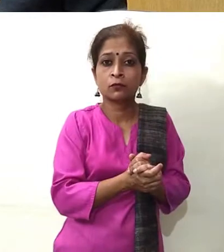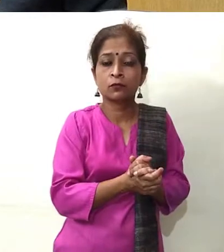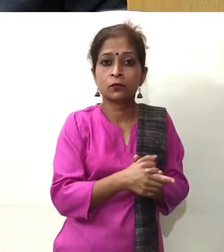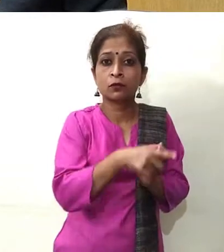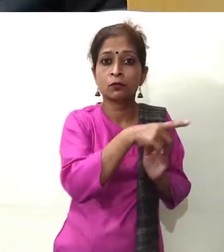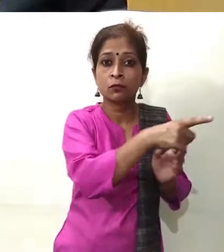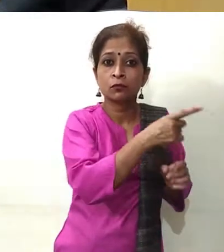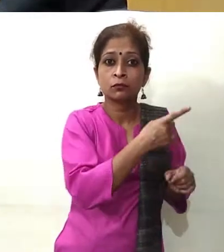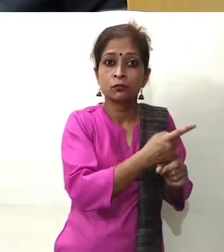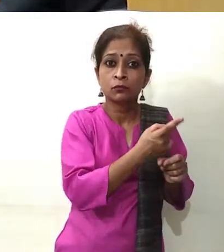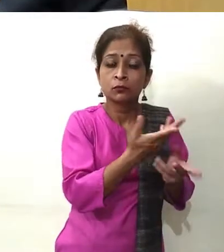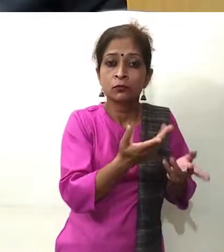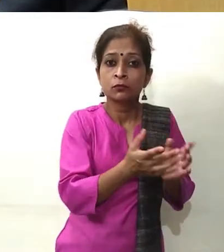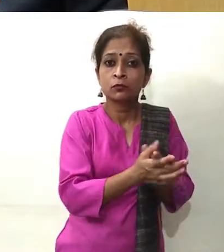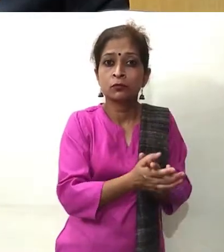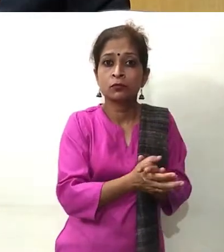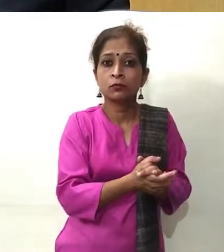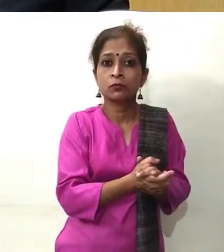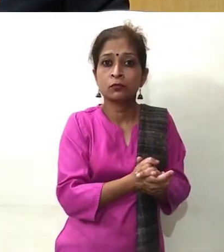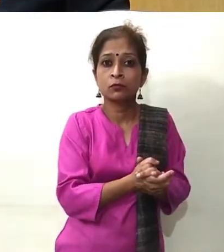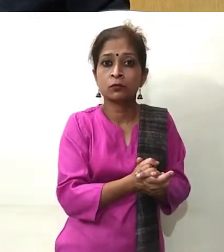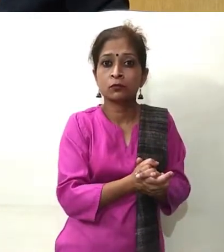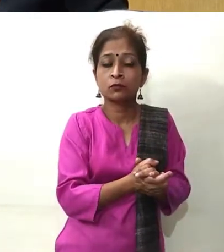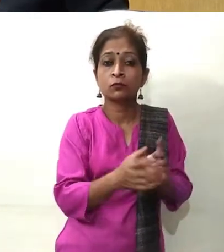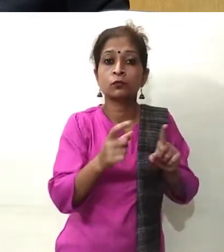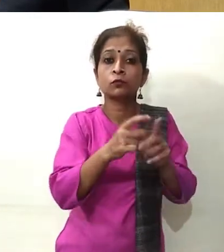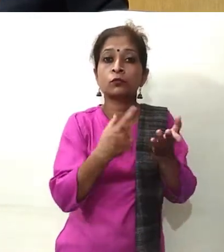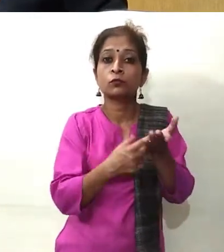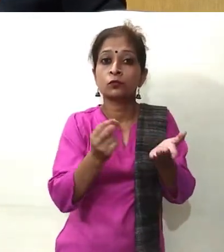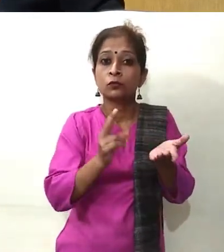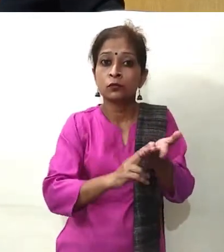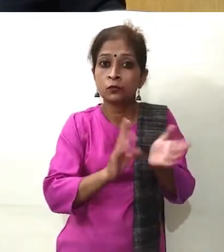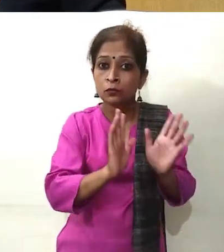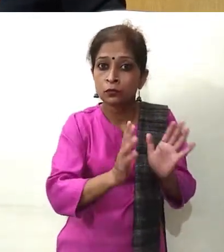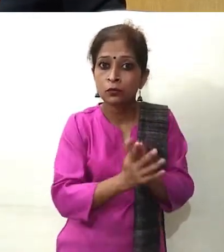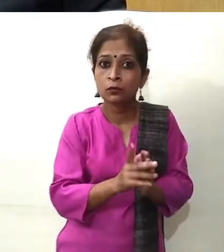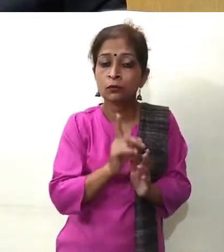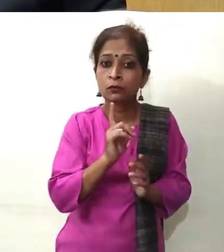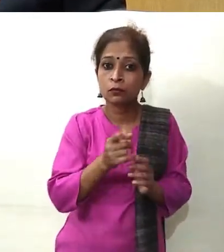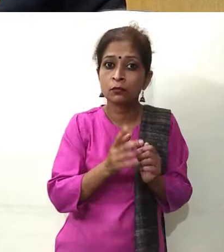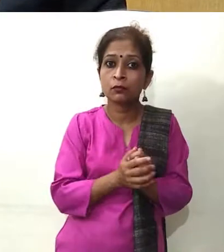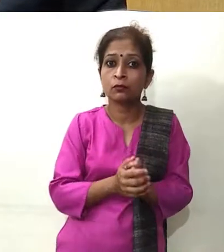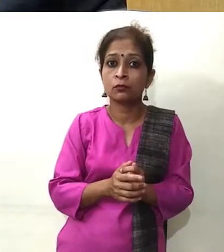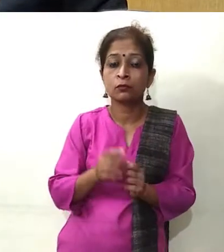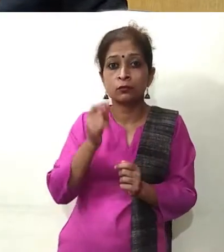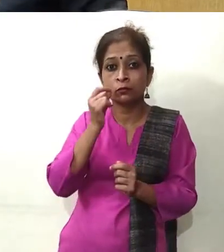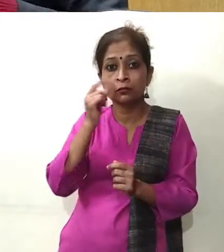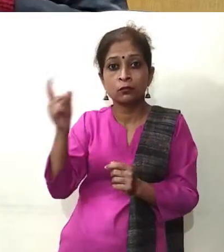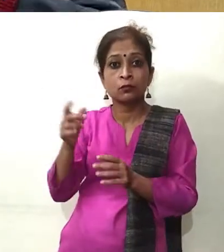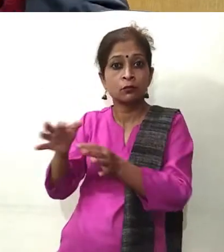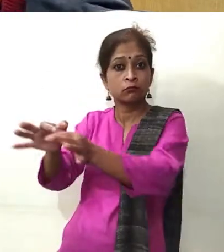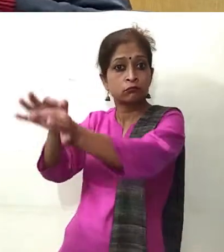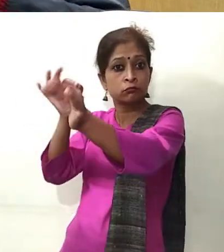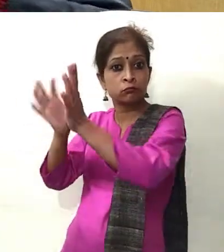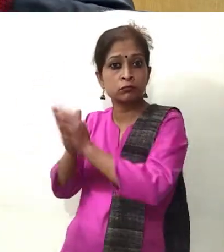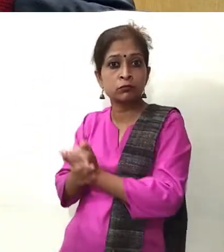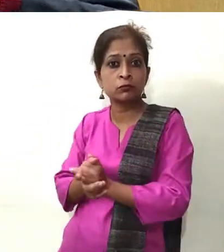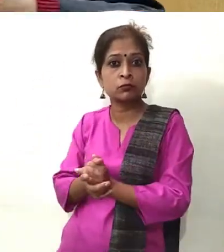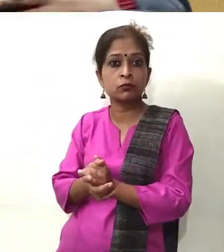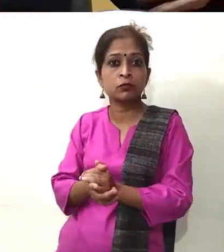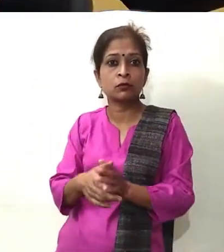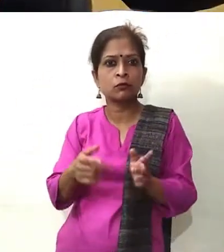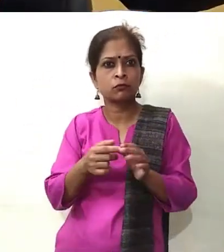तुम्हारे गुरु द्रोण रहे, ये शापित है, उस पर भी वो जब बाण चलाता तुम्हारे और मेरे रथ